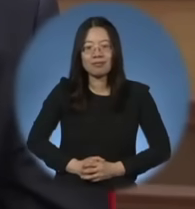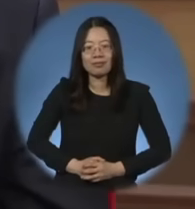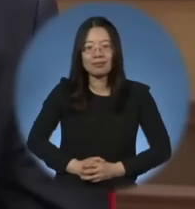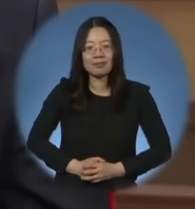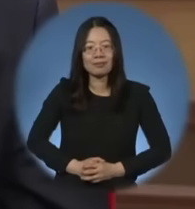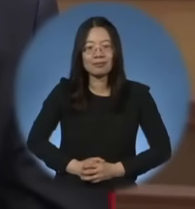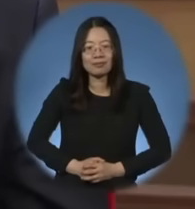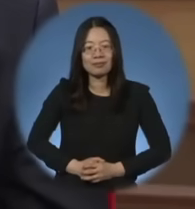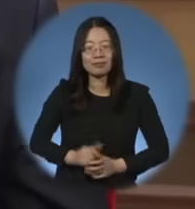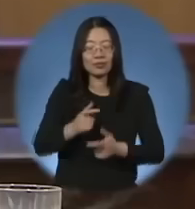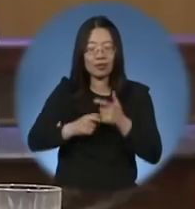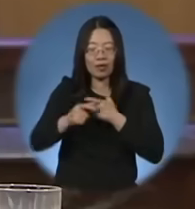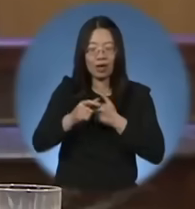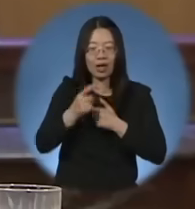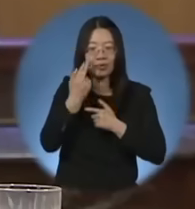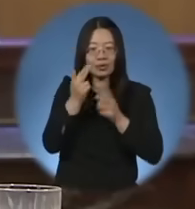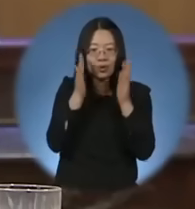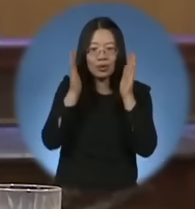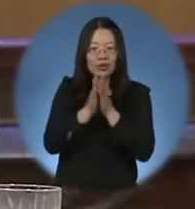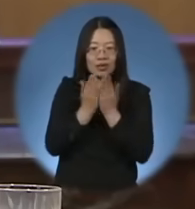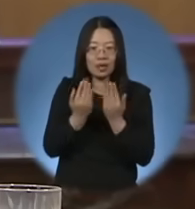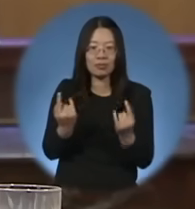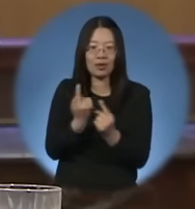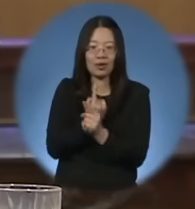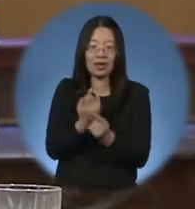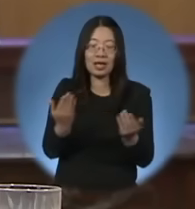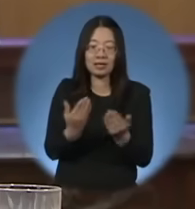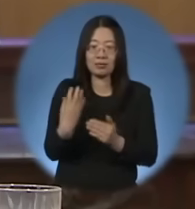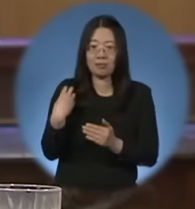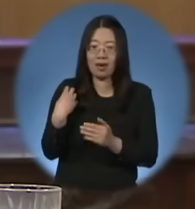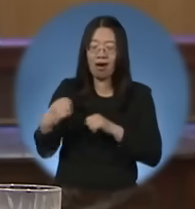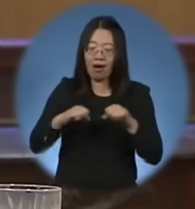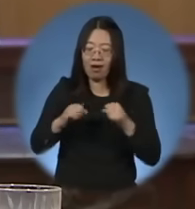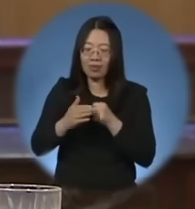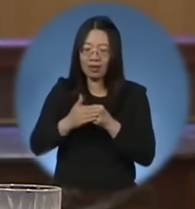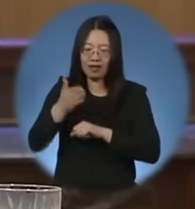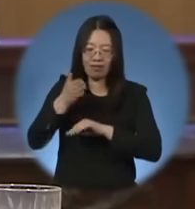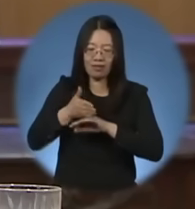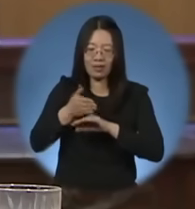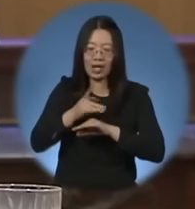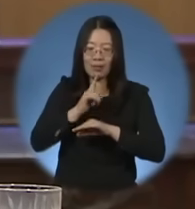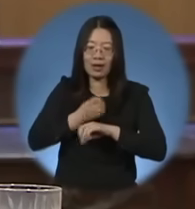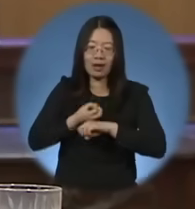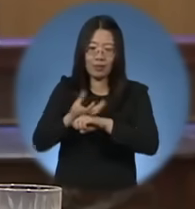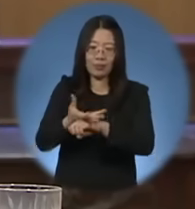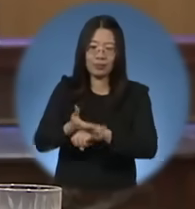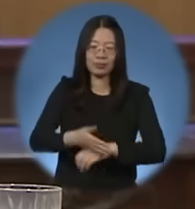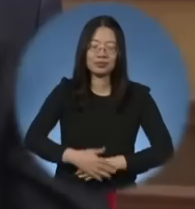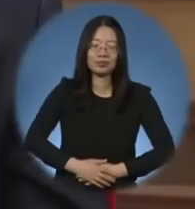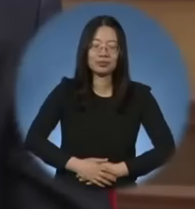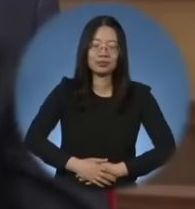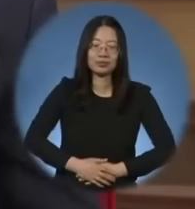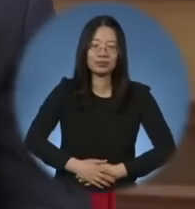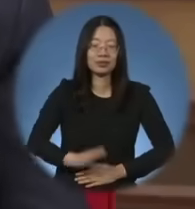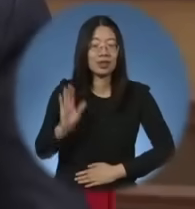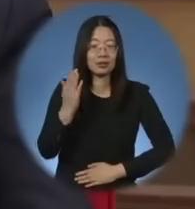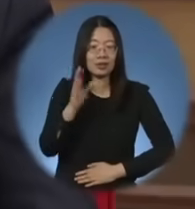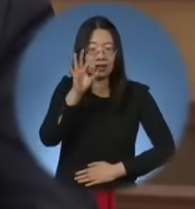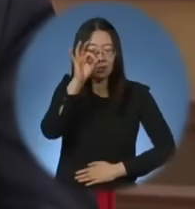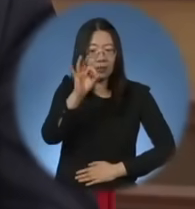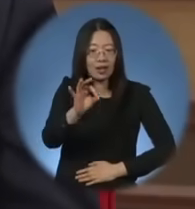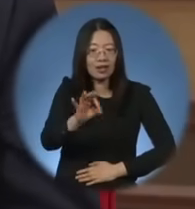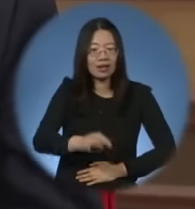있고요 어 게다가 미국 교과서까지 바꿔내는 일을 하신다 니까 더 제가 감사드린다는 말씀 될 것 같고 감사니다